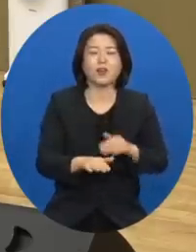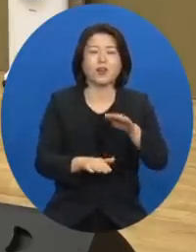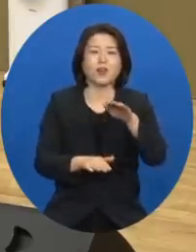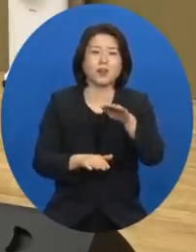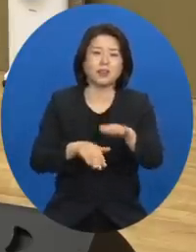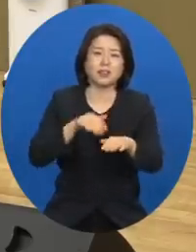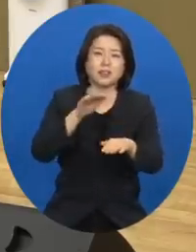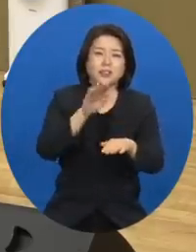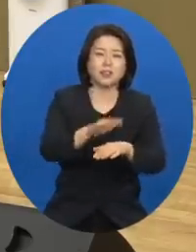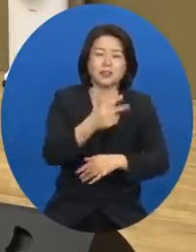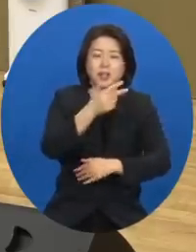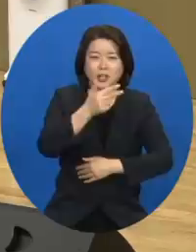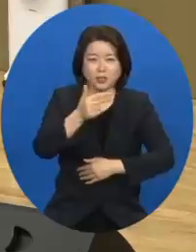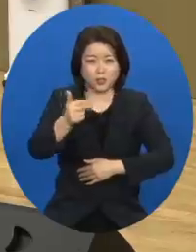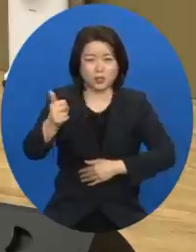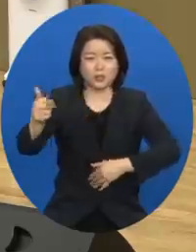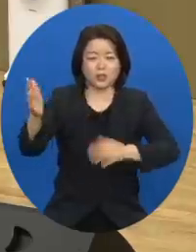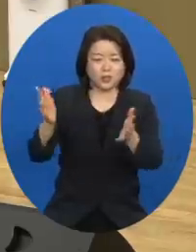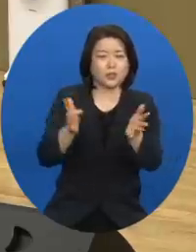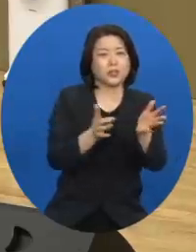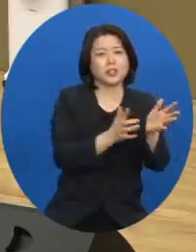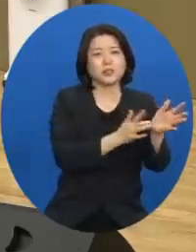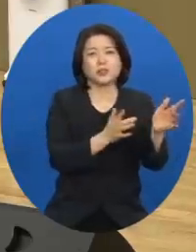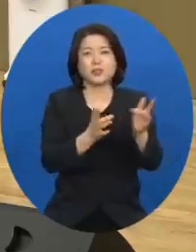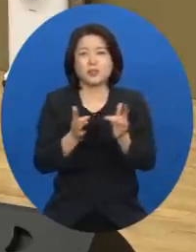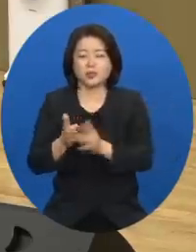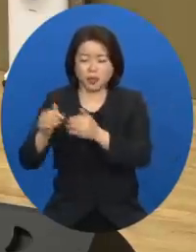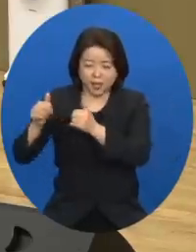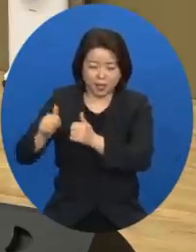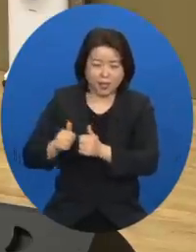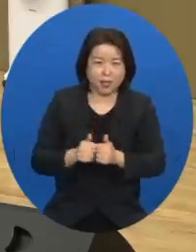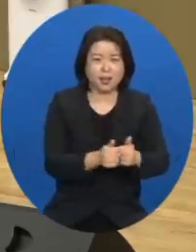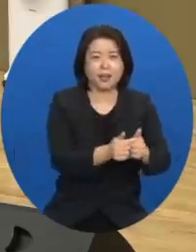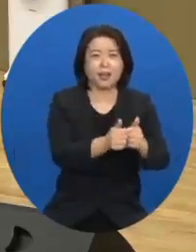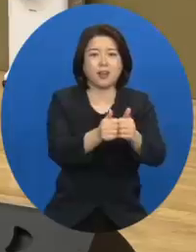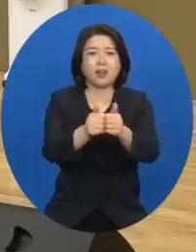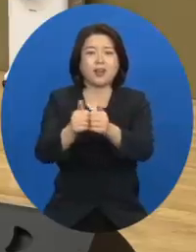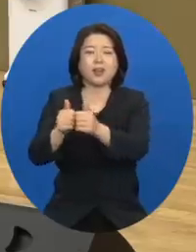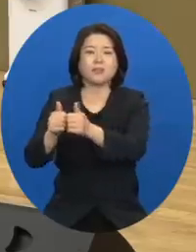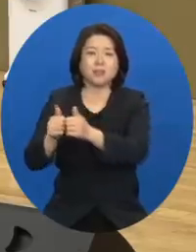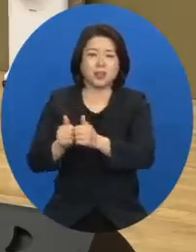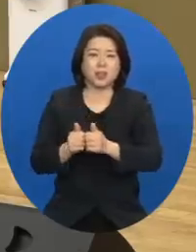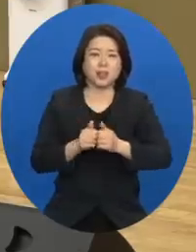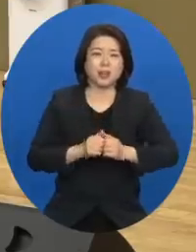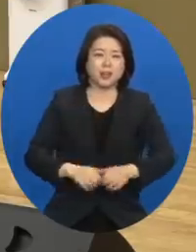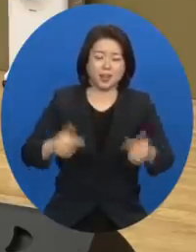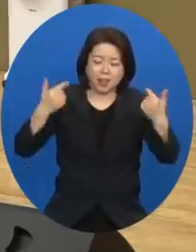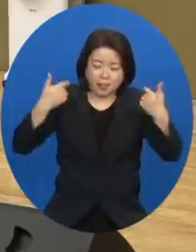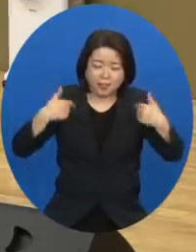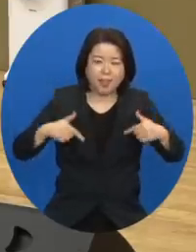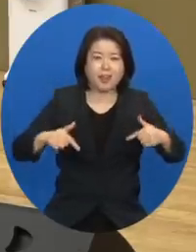한 걸음 주 예수와 함께